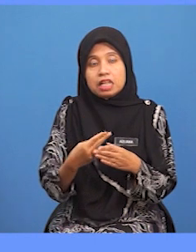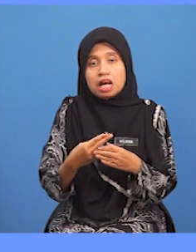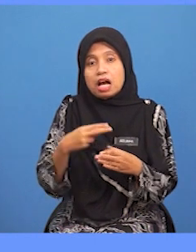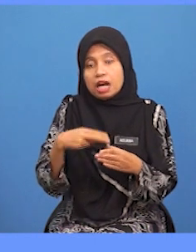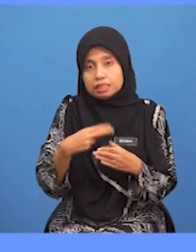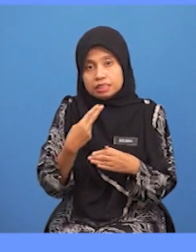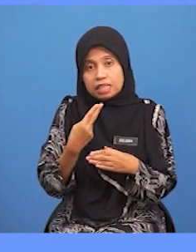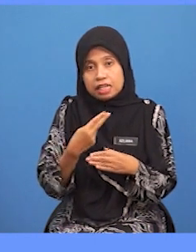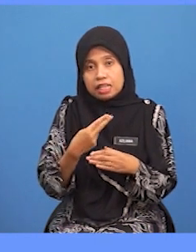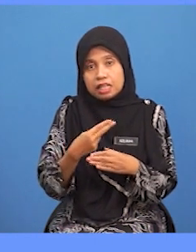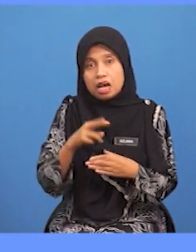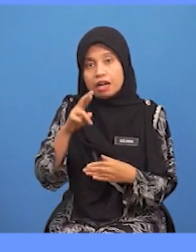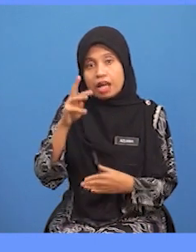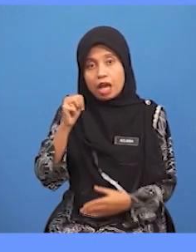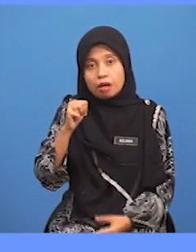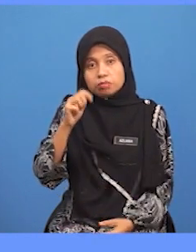hasil ialah